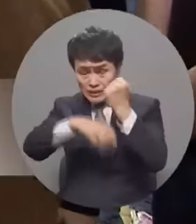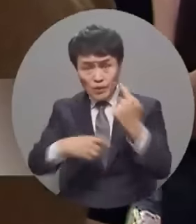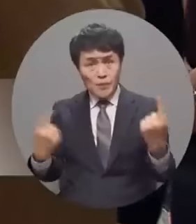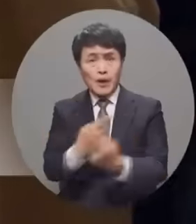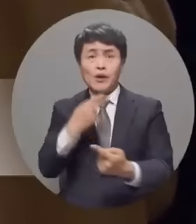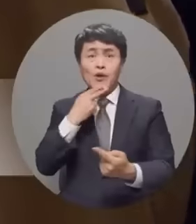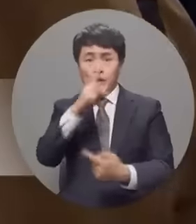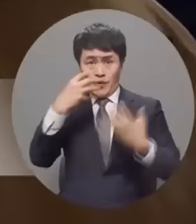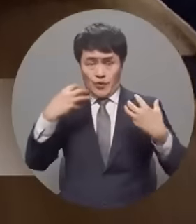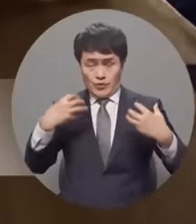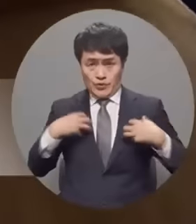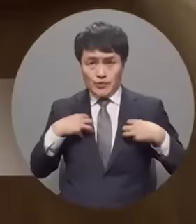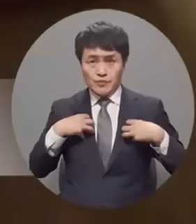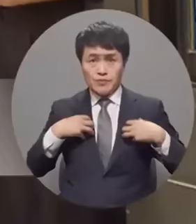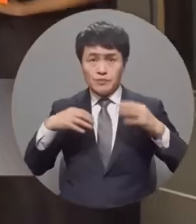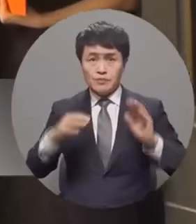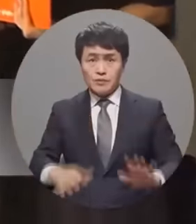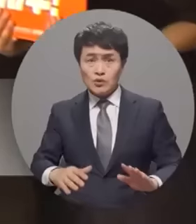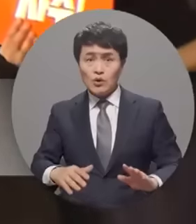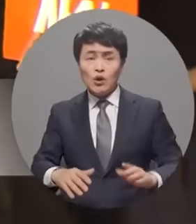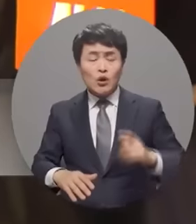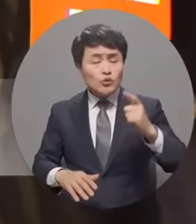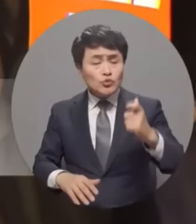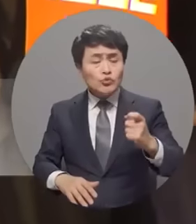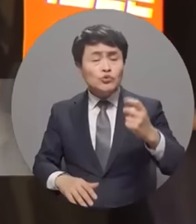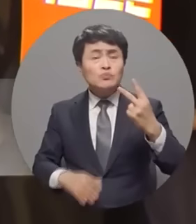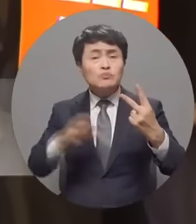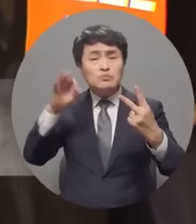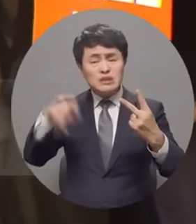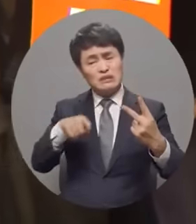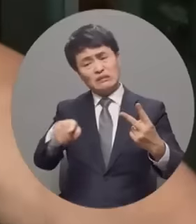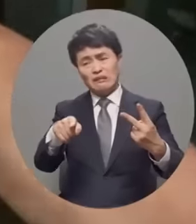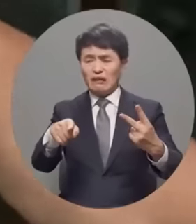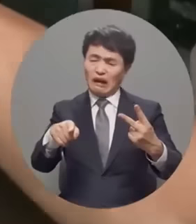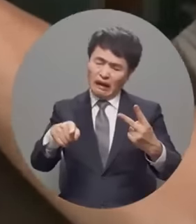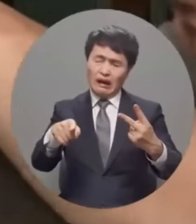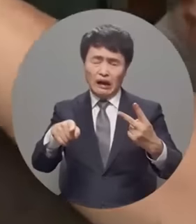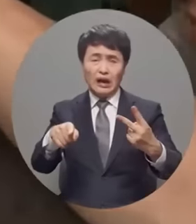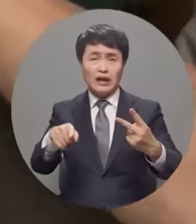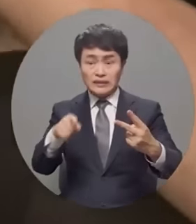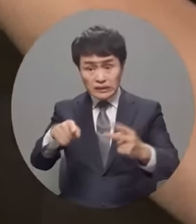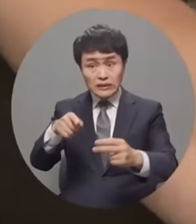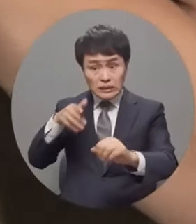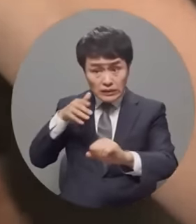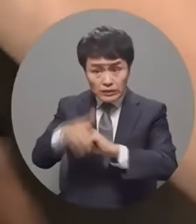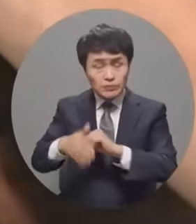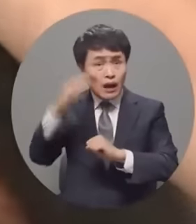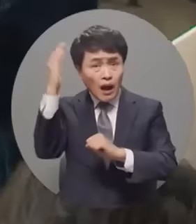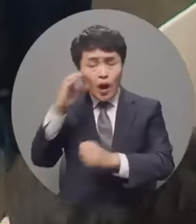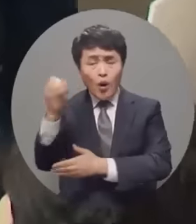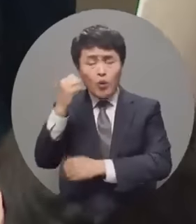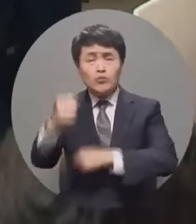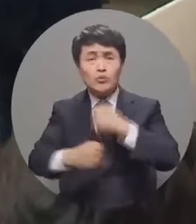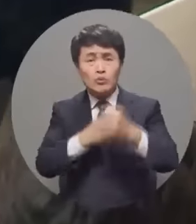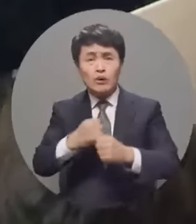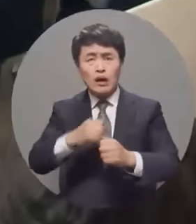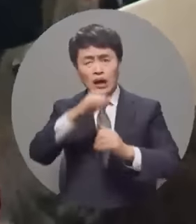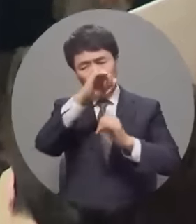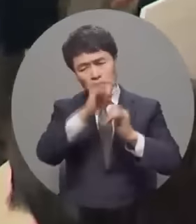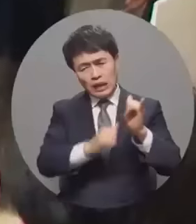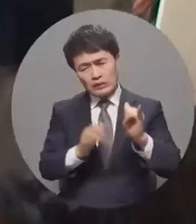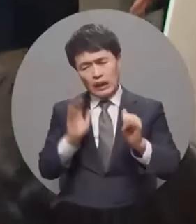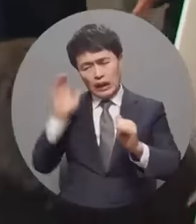현 정권에게는 62위로 추락한 성적도 사치스럽다며 이대로라면 한국 언론 자유는 사상 최악의